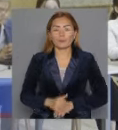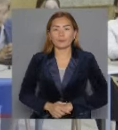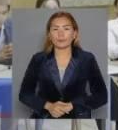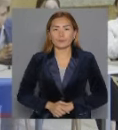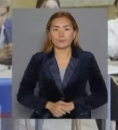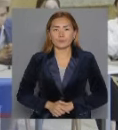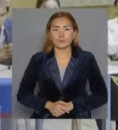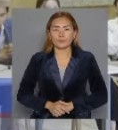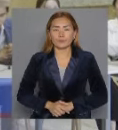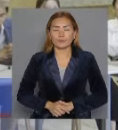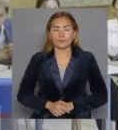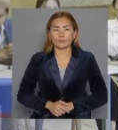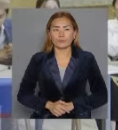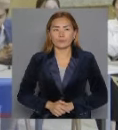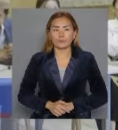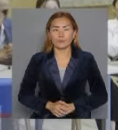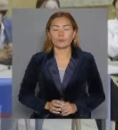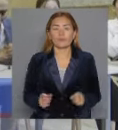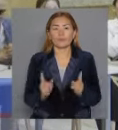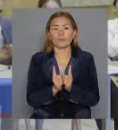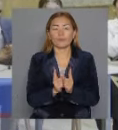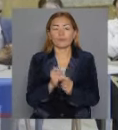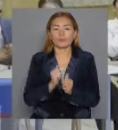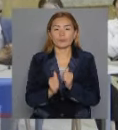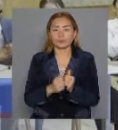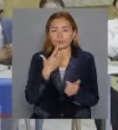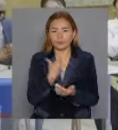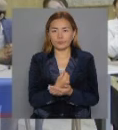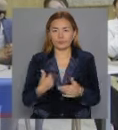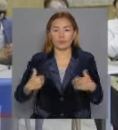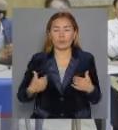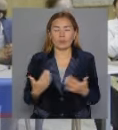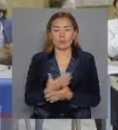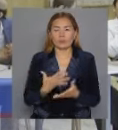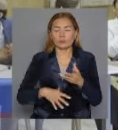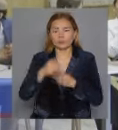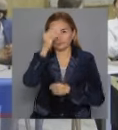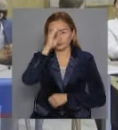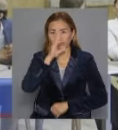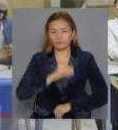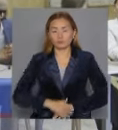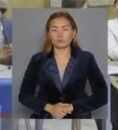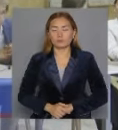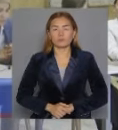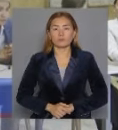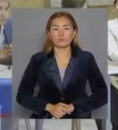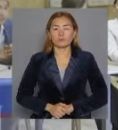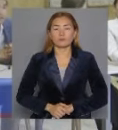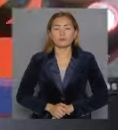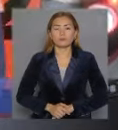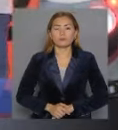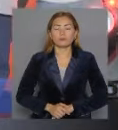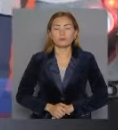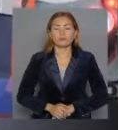осы кездесуден бір әр кім өзіне бір пайдалы нәрсе алып кетсе, біздің миссиямыз орындалды деген